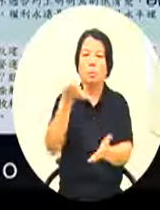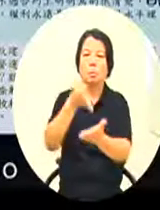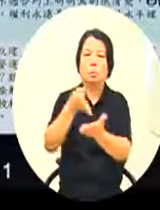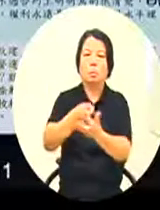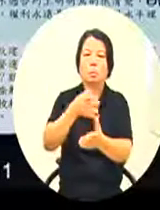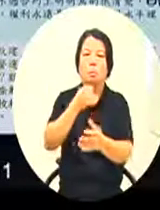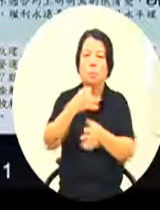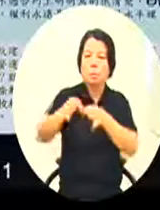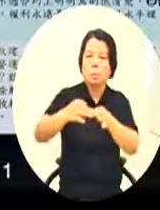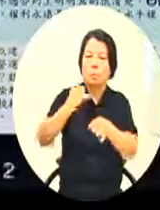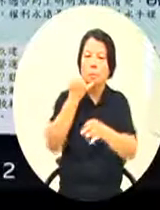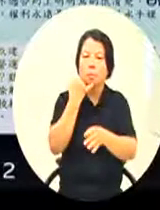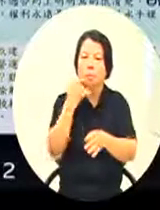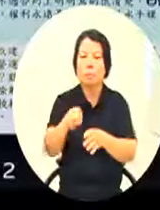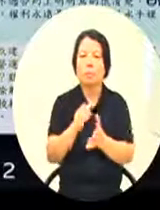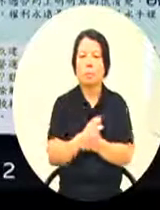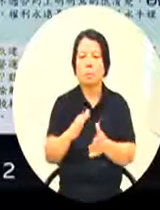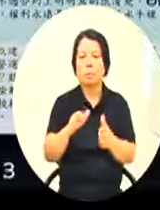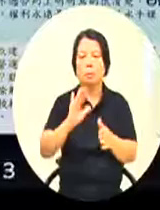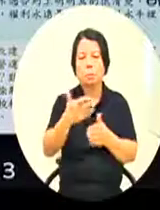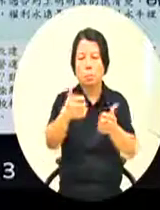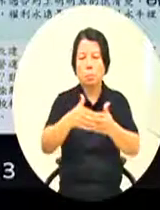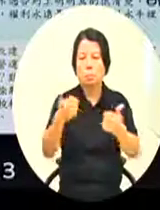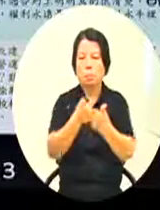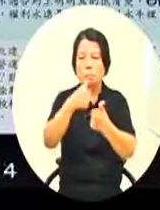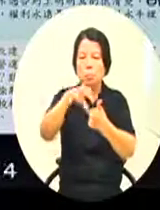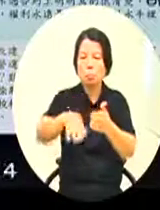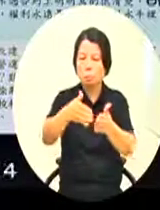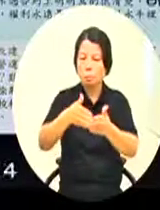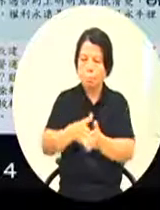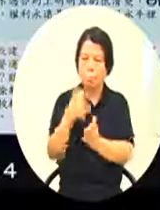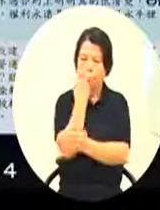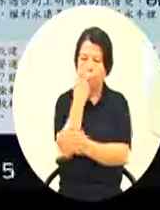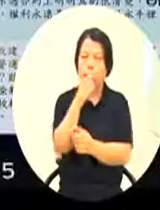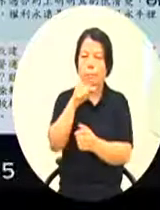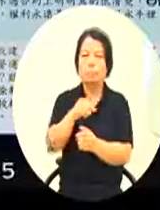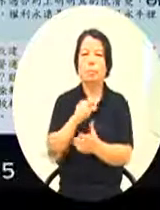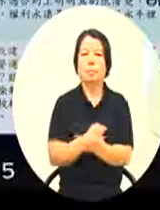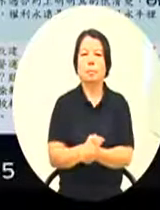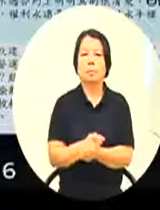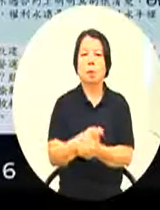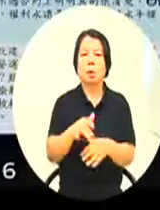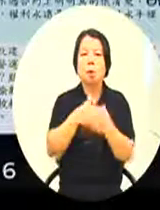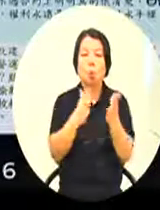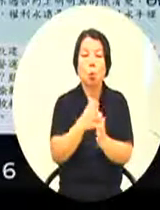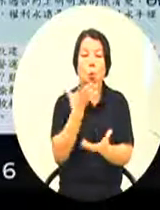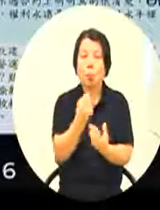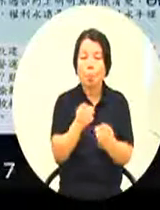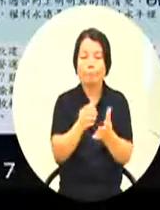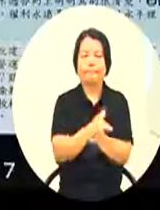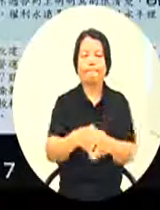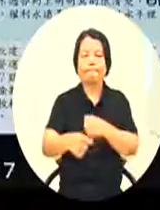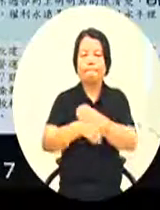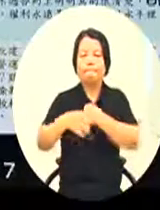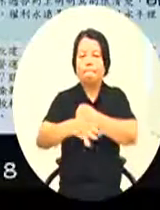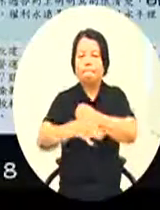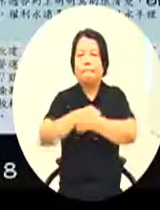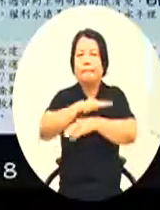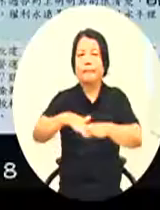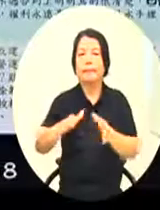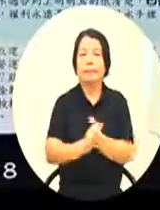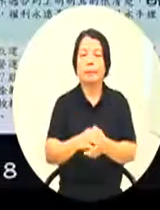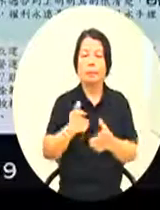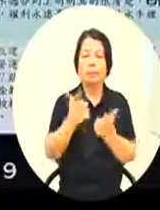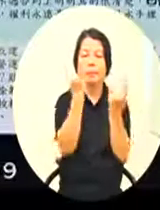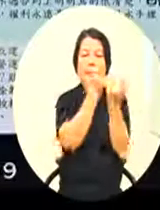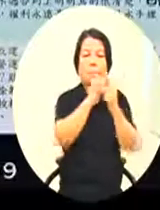错，但是也一样要接受议会的监督，否则就会沦为图利。那最近呢，台北市跟